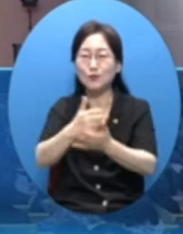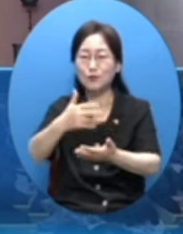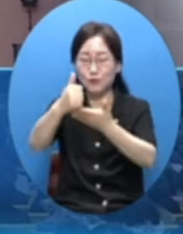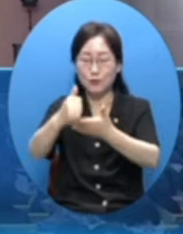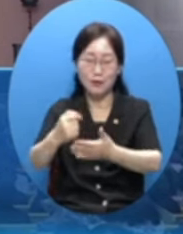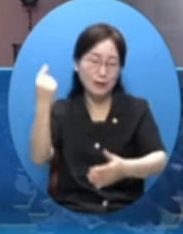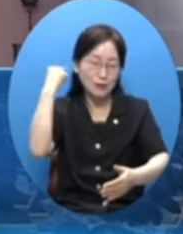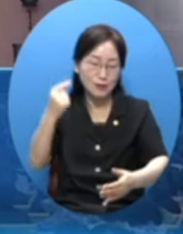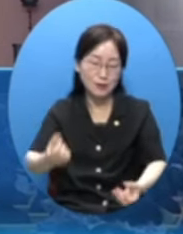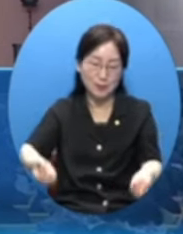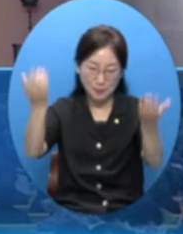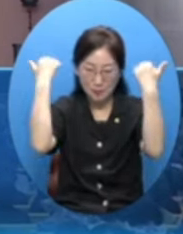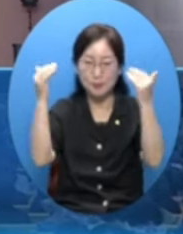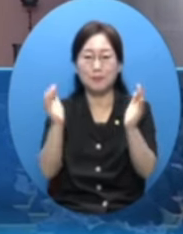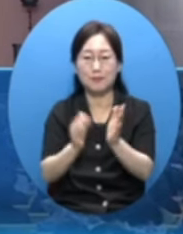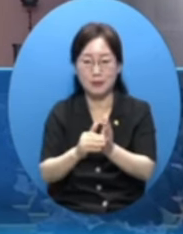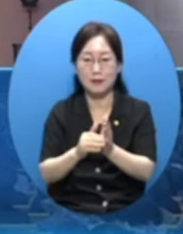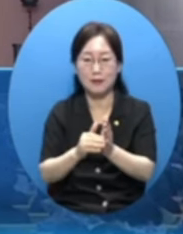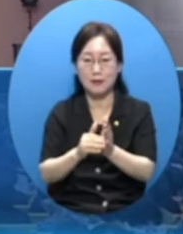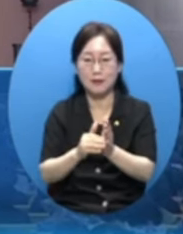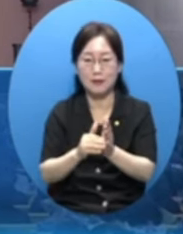등 뒤에 던지셨나이다.